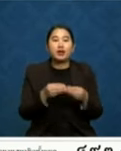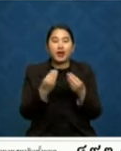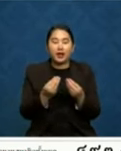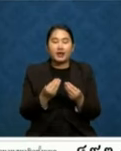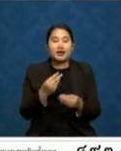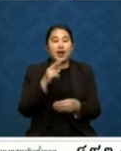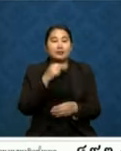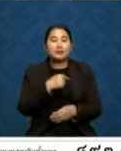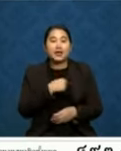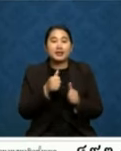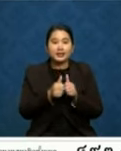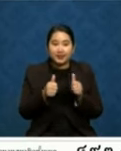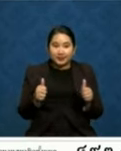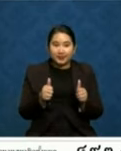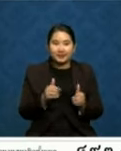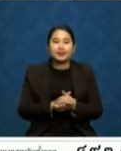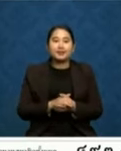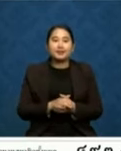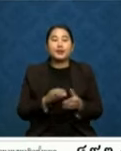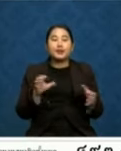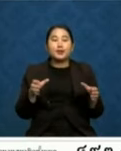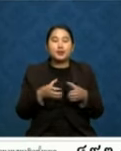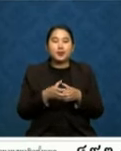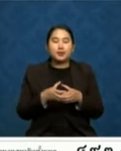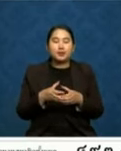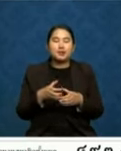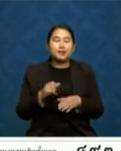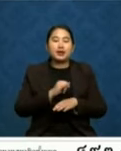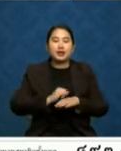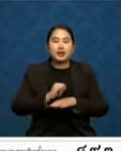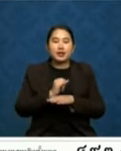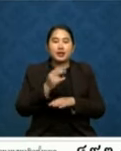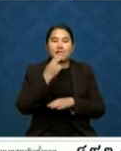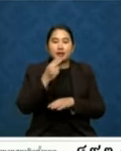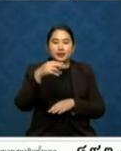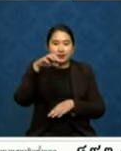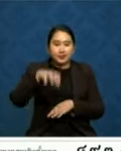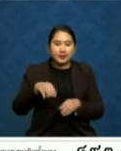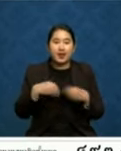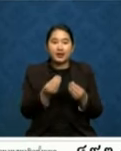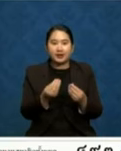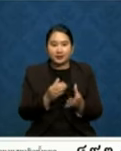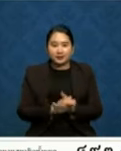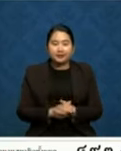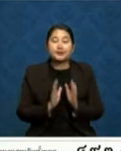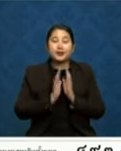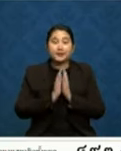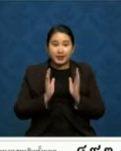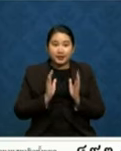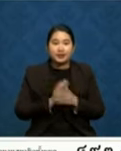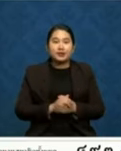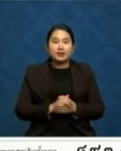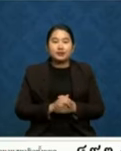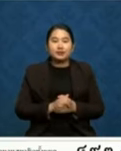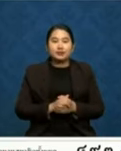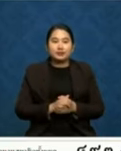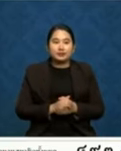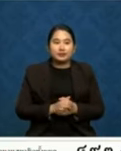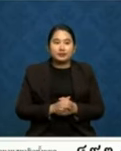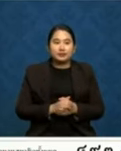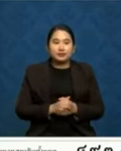พี่น้องชาวไร่ยาสูบแห่งประเทศไทยก็ต้องขอชื่นชมและขอบคุณไว้ตรงนี้ด้วยนะครับและผมก็ได้รับ